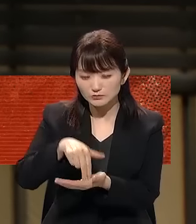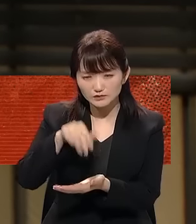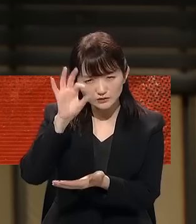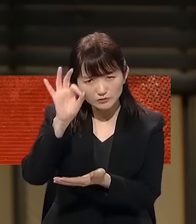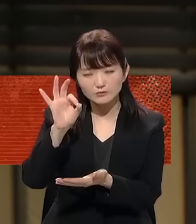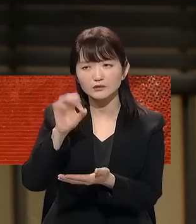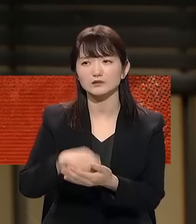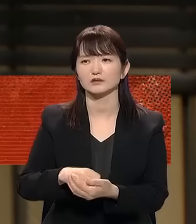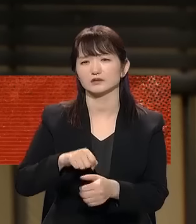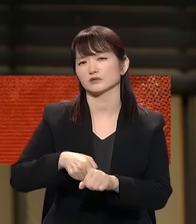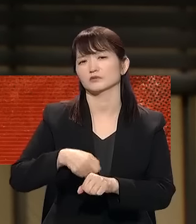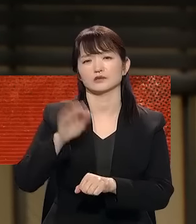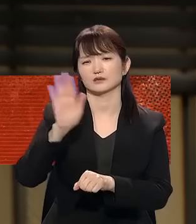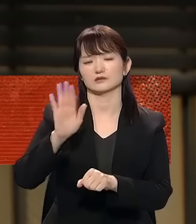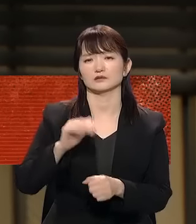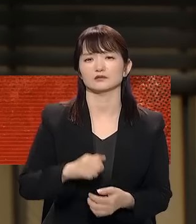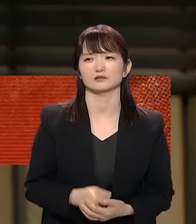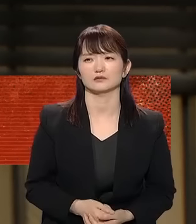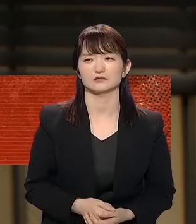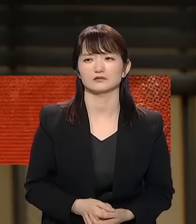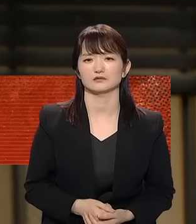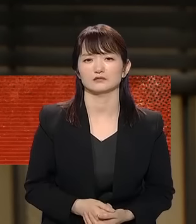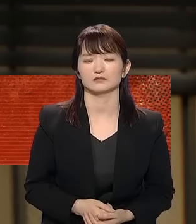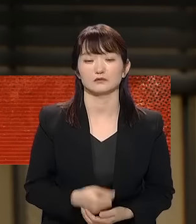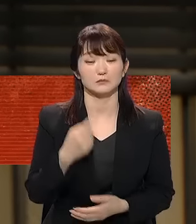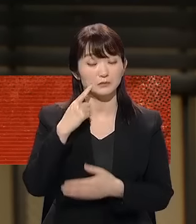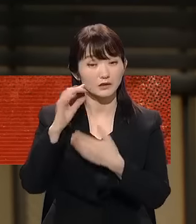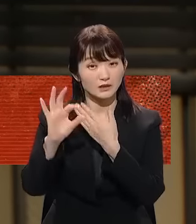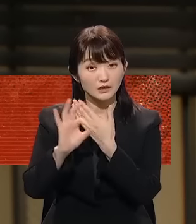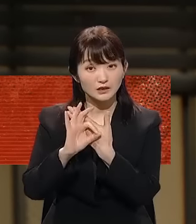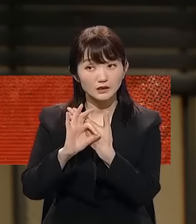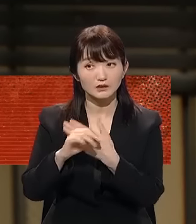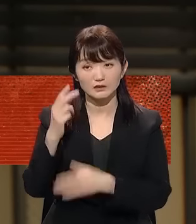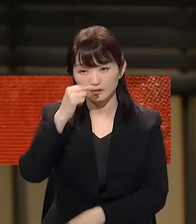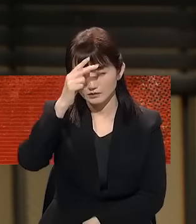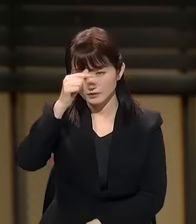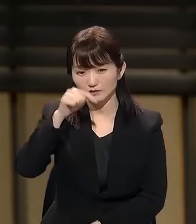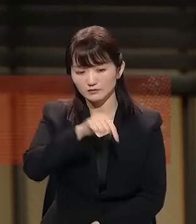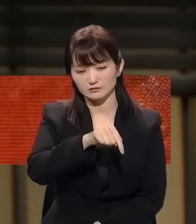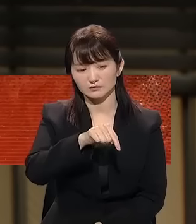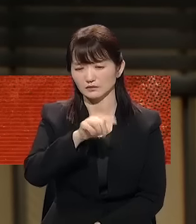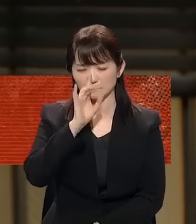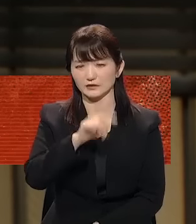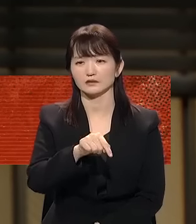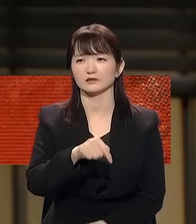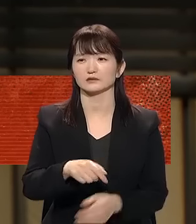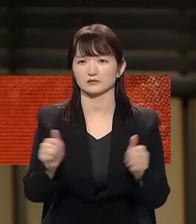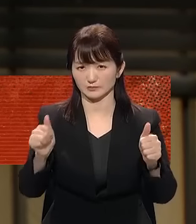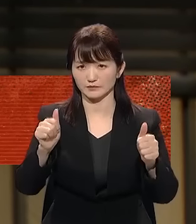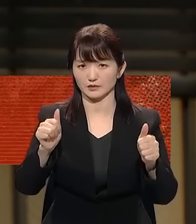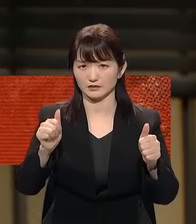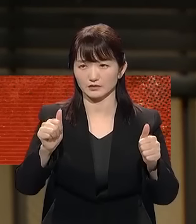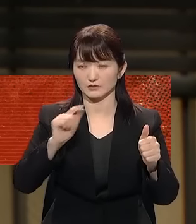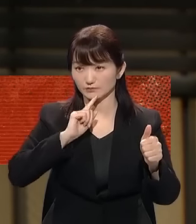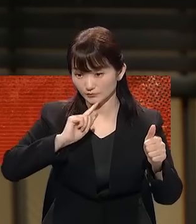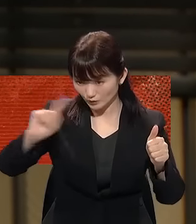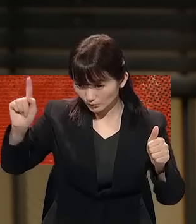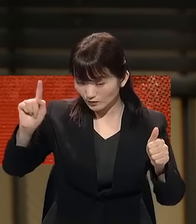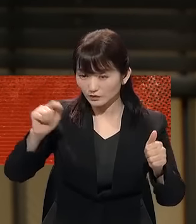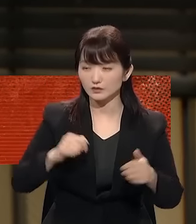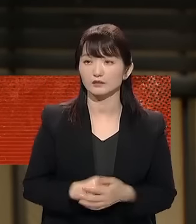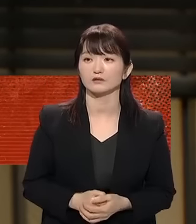때는 처벌하지 않겠다라는 겁니다 만약에 검찰에서도이 사람 안 되겠다 재판 넣자라고 했다